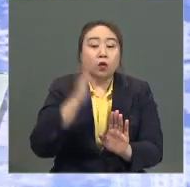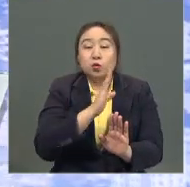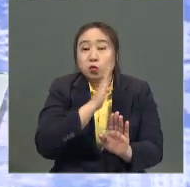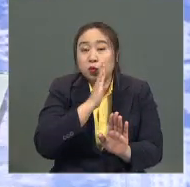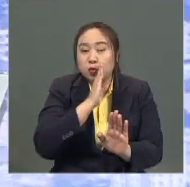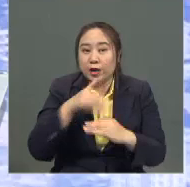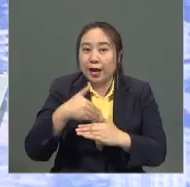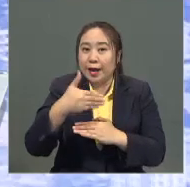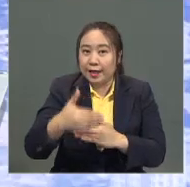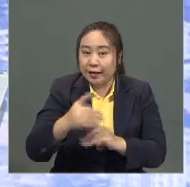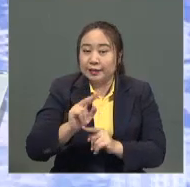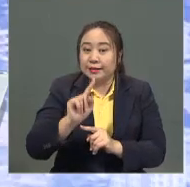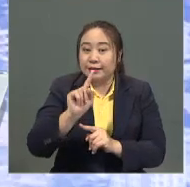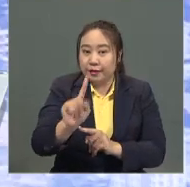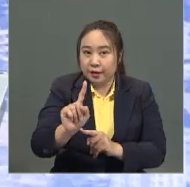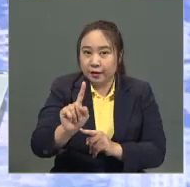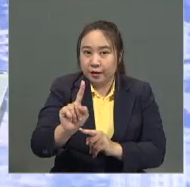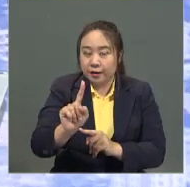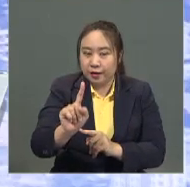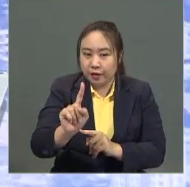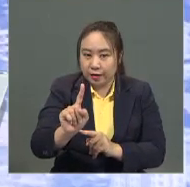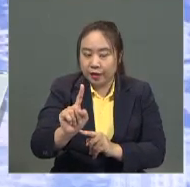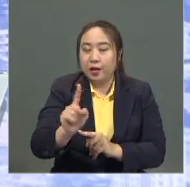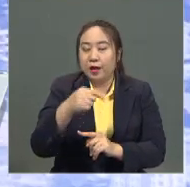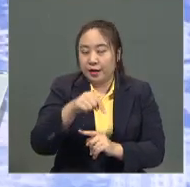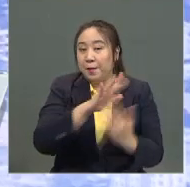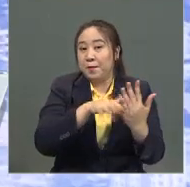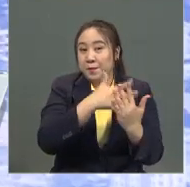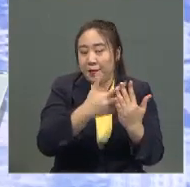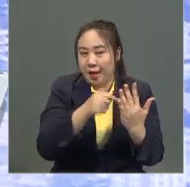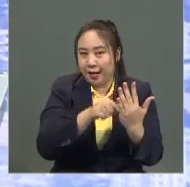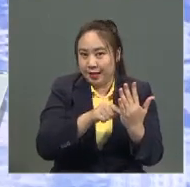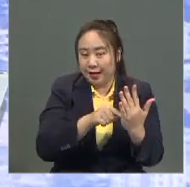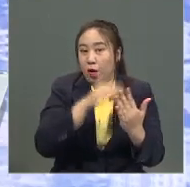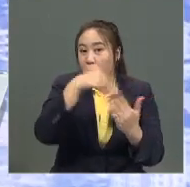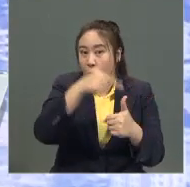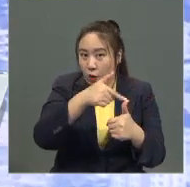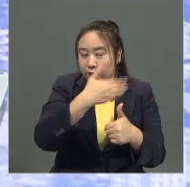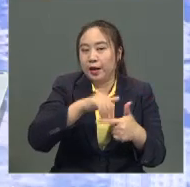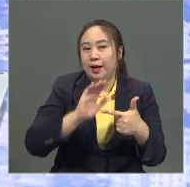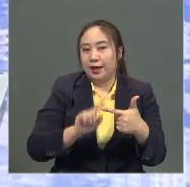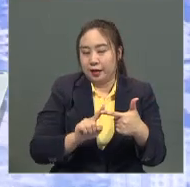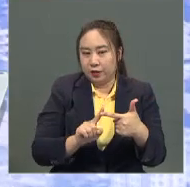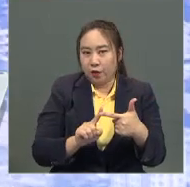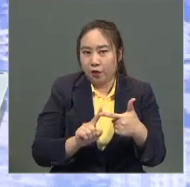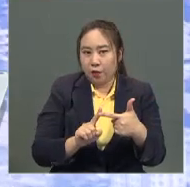ให้ได้ก่อนนะครับไปฟังเสียงละเอียดเรื่องนี้จากคุณหมอกันครับตัวเลขวันวอเวลานอนที่เข้าคร่าวๆก่อนนะครับถ้าผ่านระยะที่1ก็คือเมดดิคัล and wellness Programไปได้ระยะที่ 2